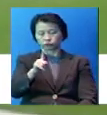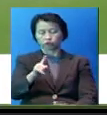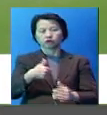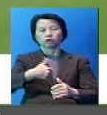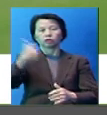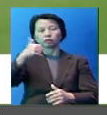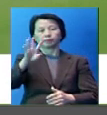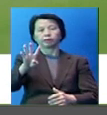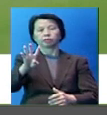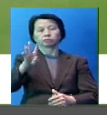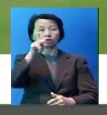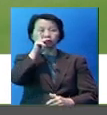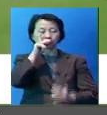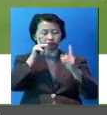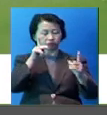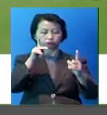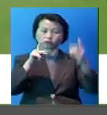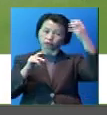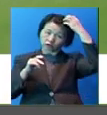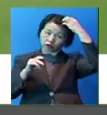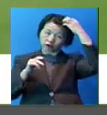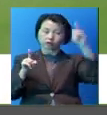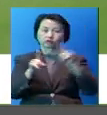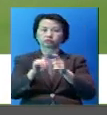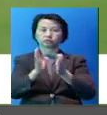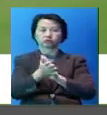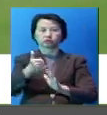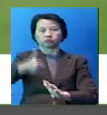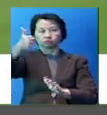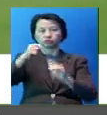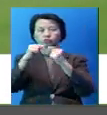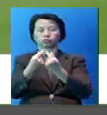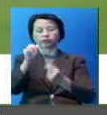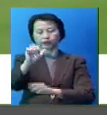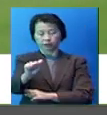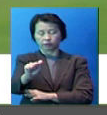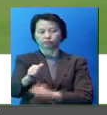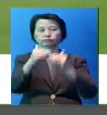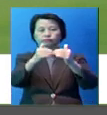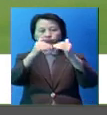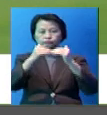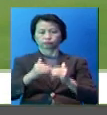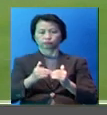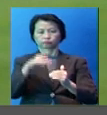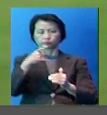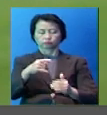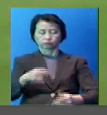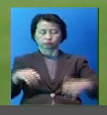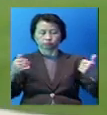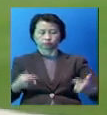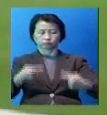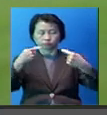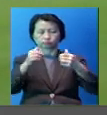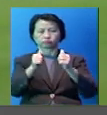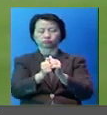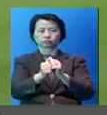4-1 ini sekaligus menyamai rekod musim lalu dengan muncul juara kumpulan A. Tumpuan seterusnya adalah menghadapi saingan suku akhir